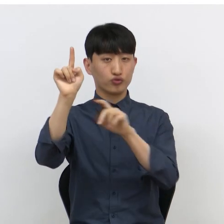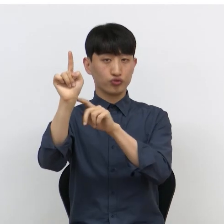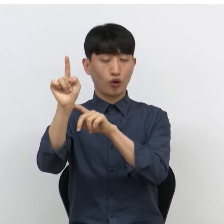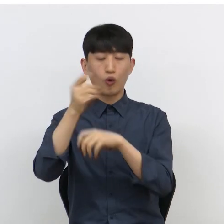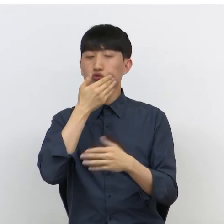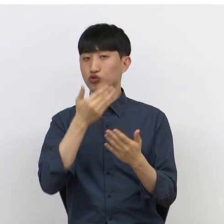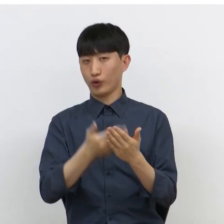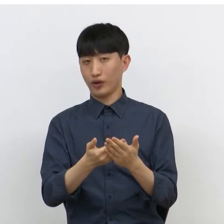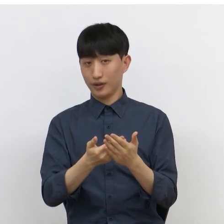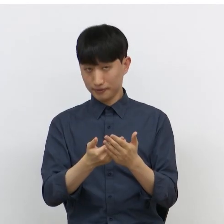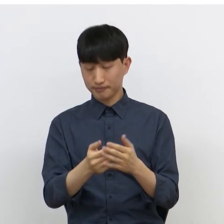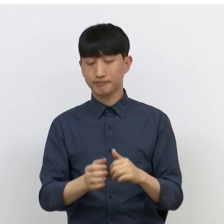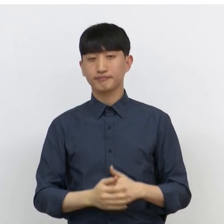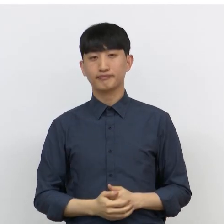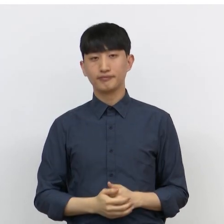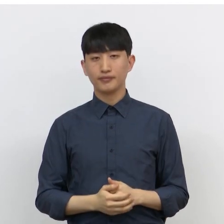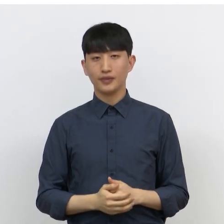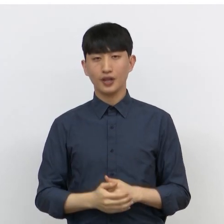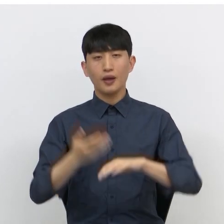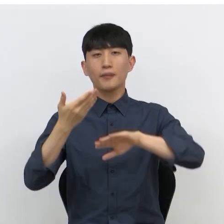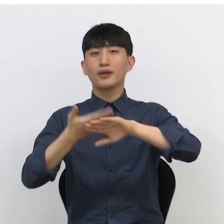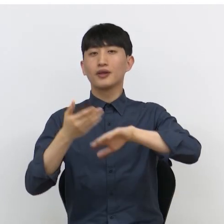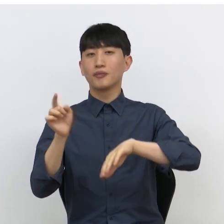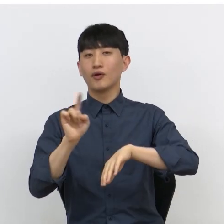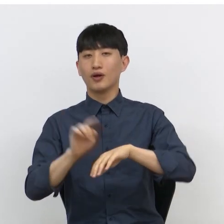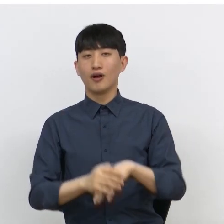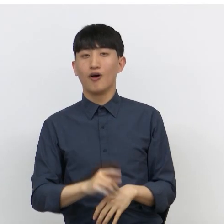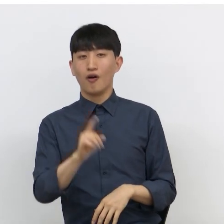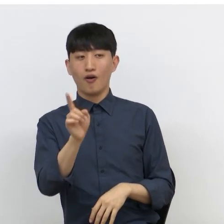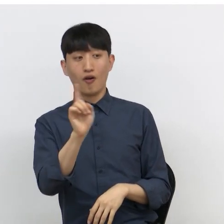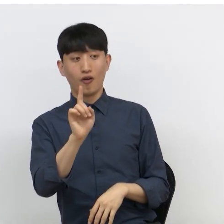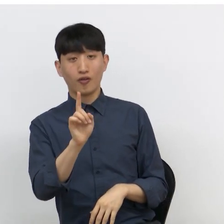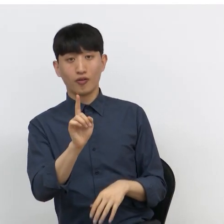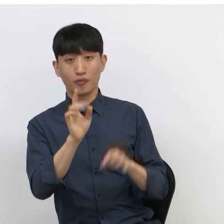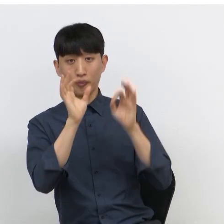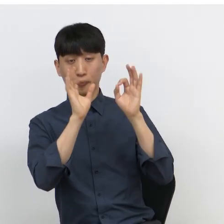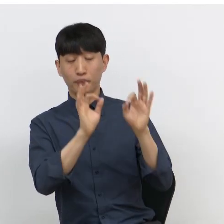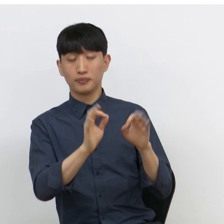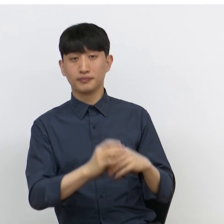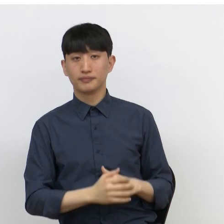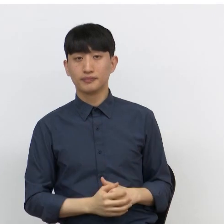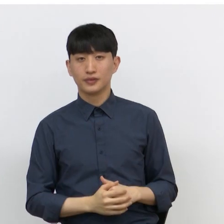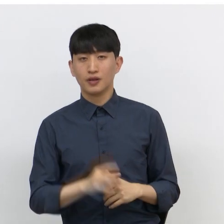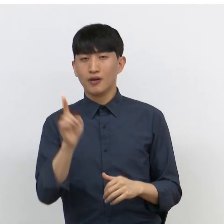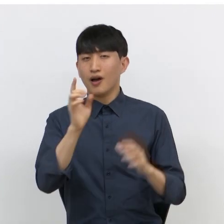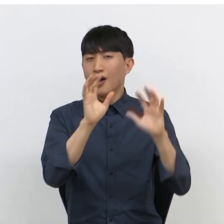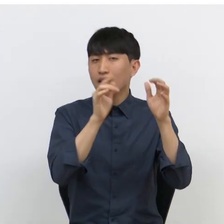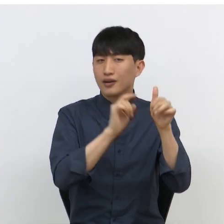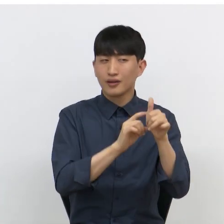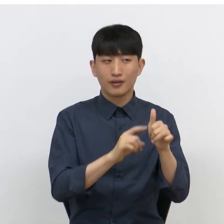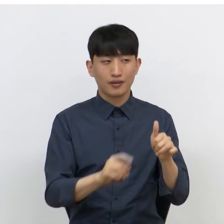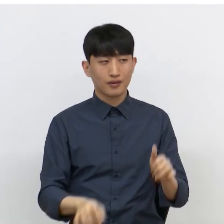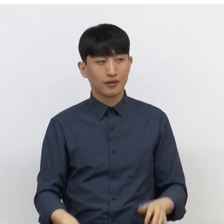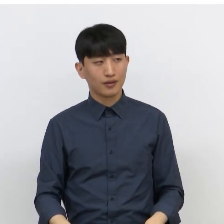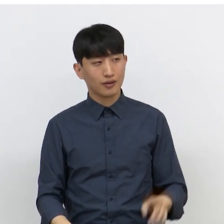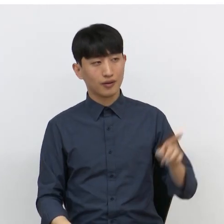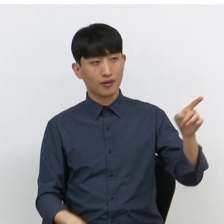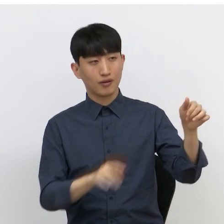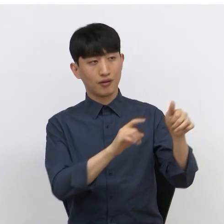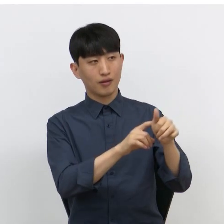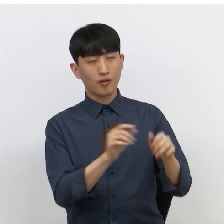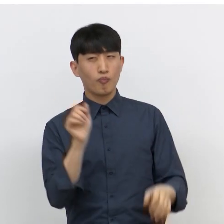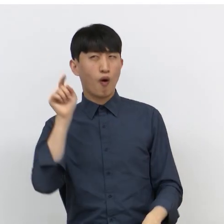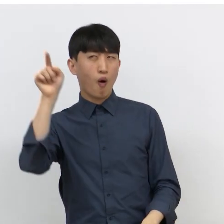중요하고 반대로 또 어떤 경우는 저도 어떤 경우가 있냐면 어떤 아동이 멀리서 하는 것까지 다 들리니까